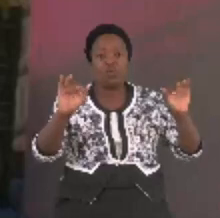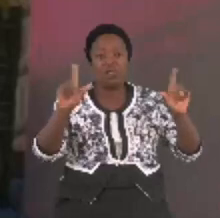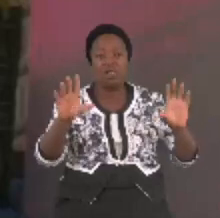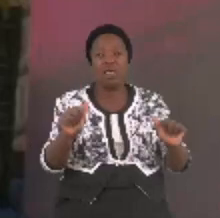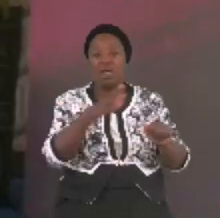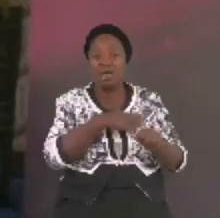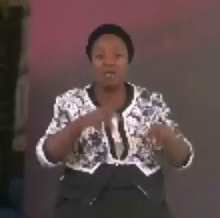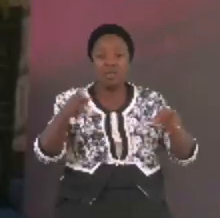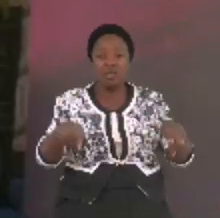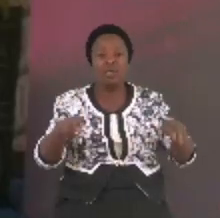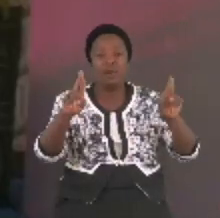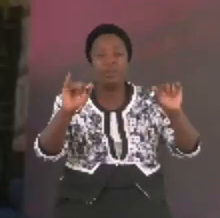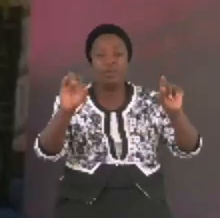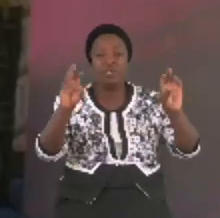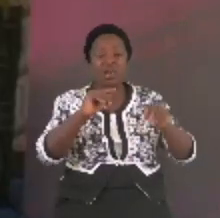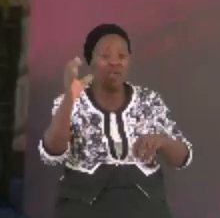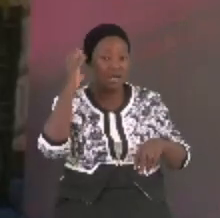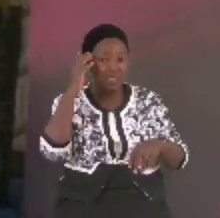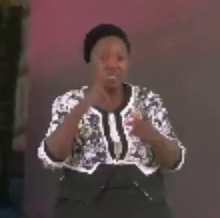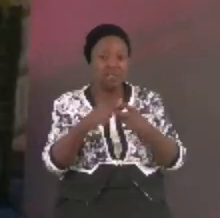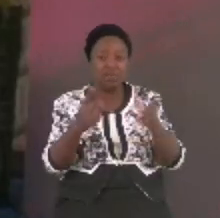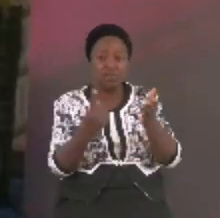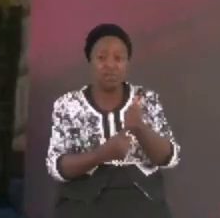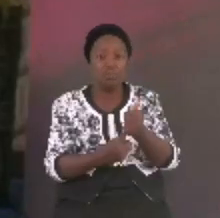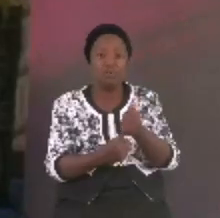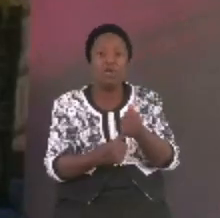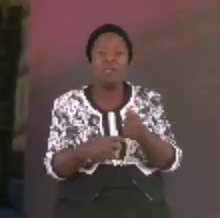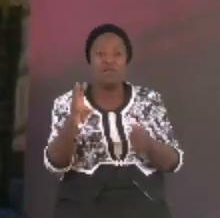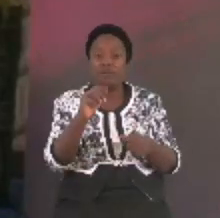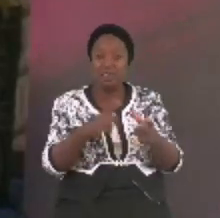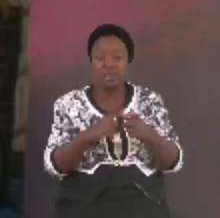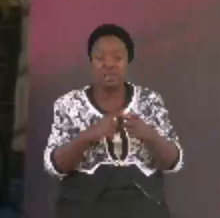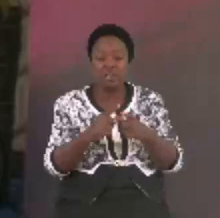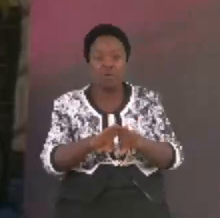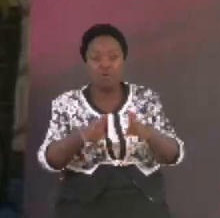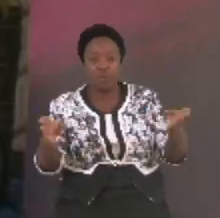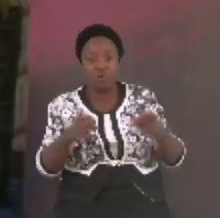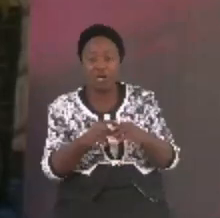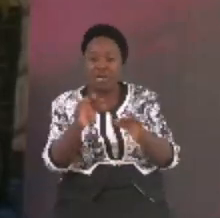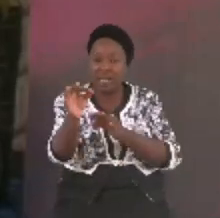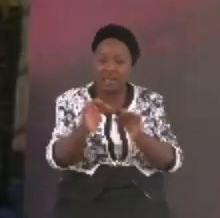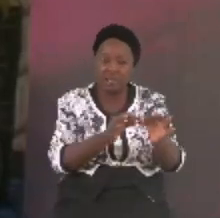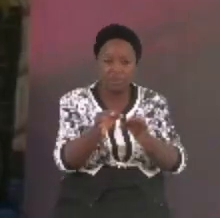lui exposèrent plus exactement la voix de Dieu.